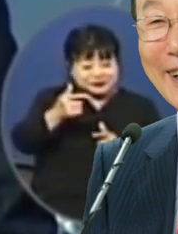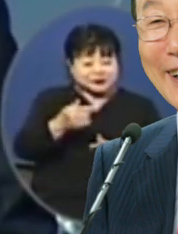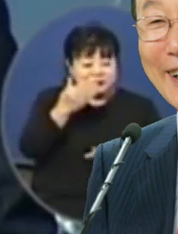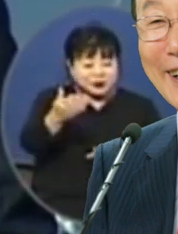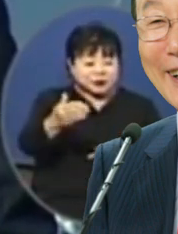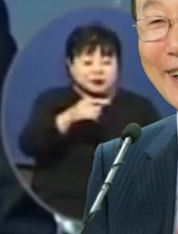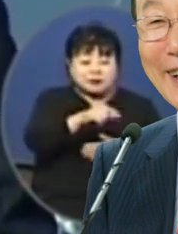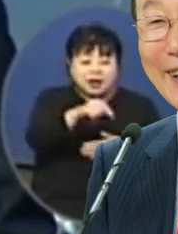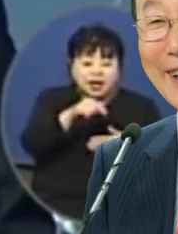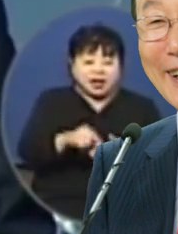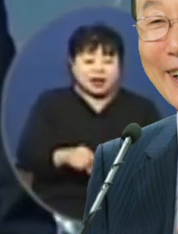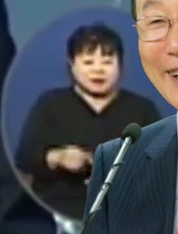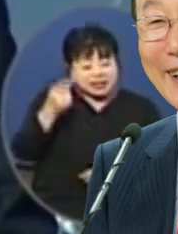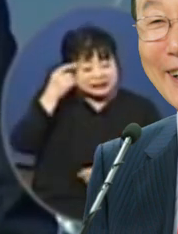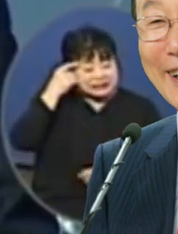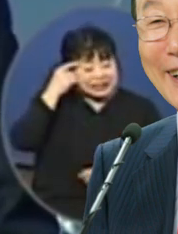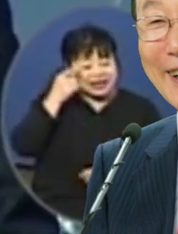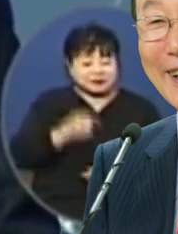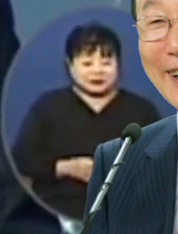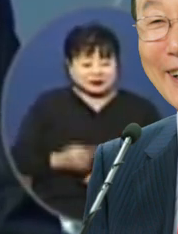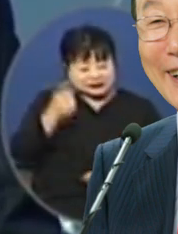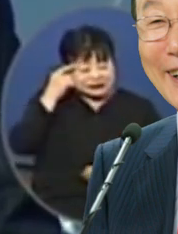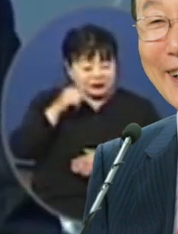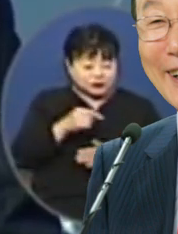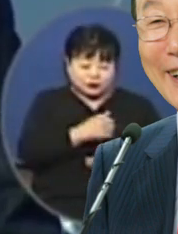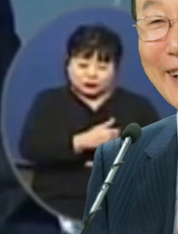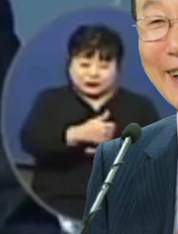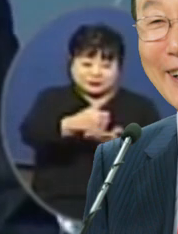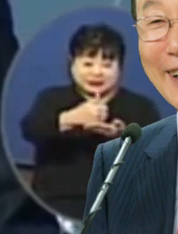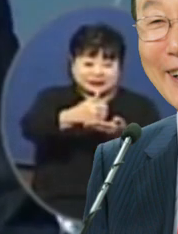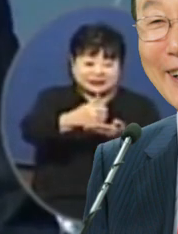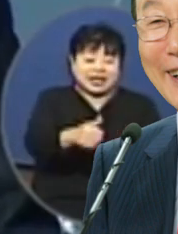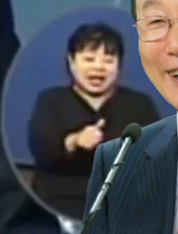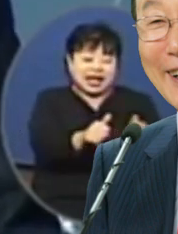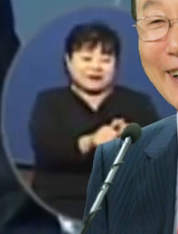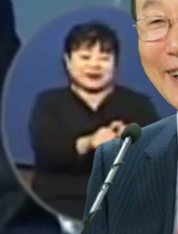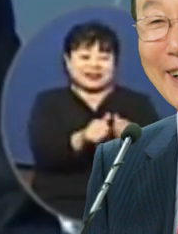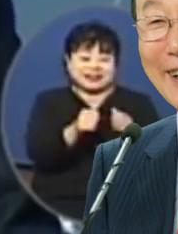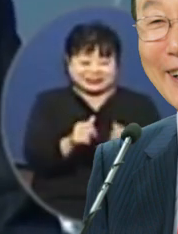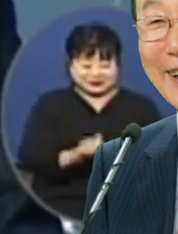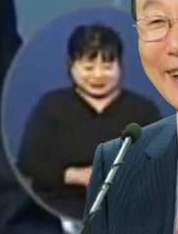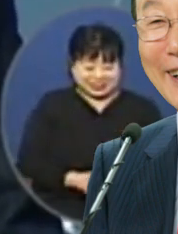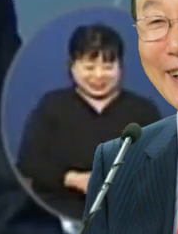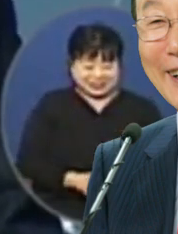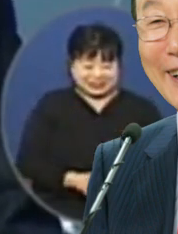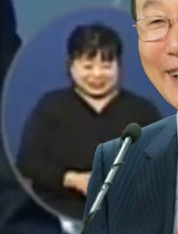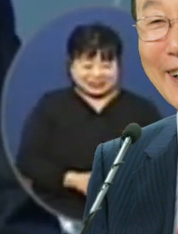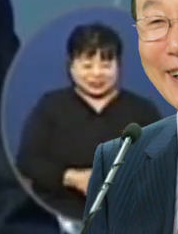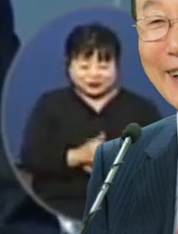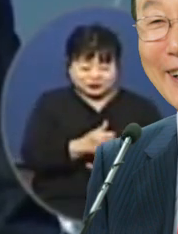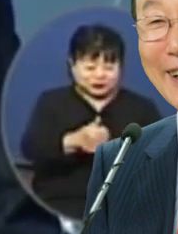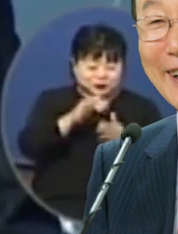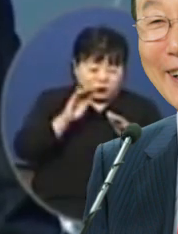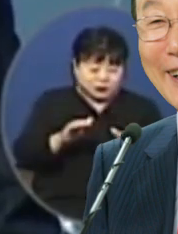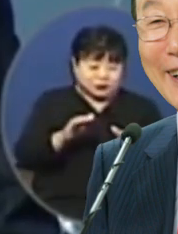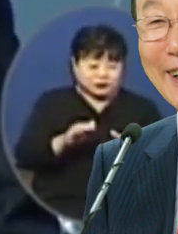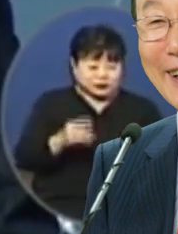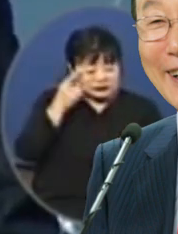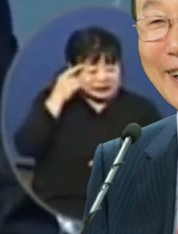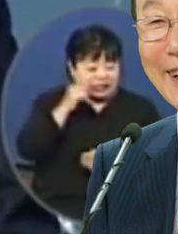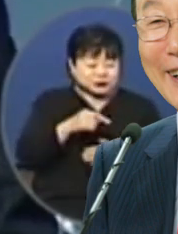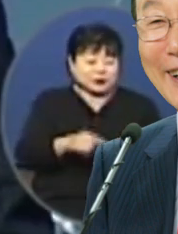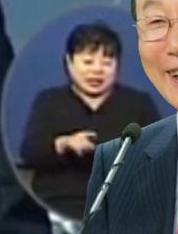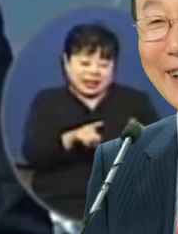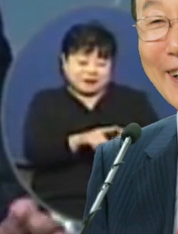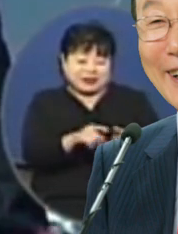여러분 마음속에 늘 상상하면 상상 속에 주님이 같이 계신 것입니다. 주님은 오늘도 상상 속에